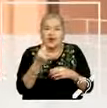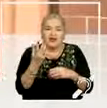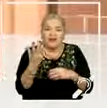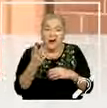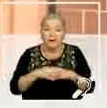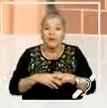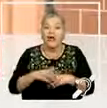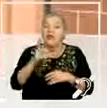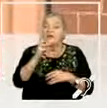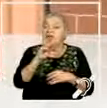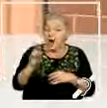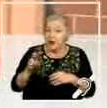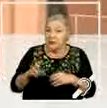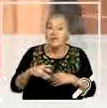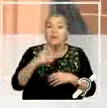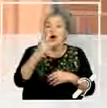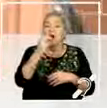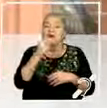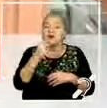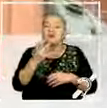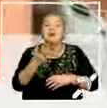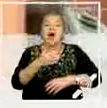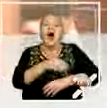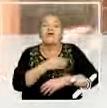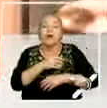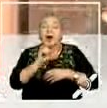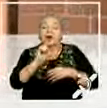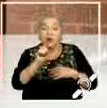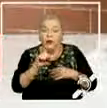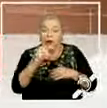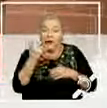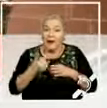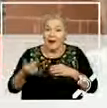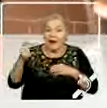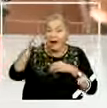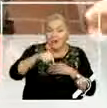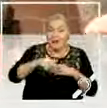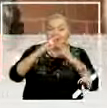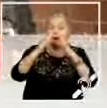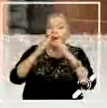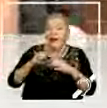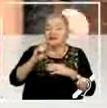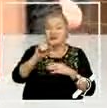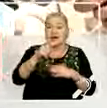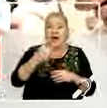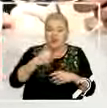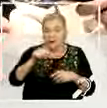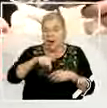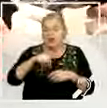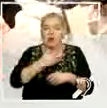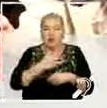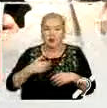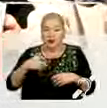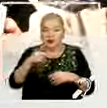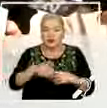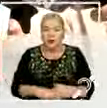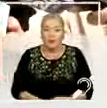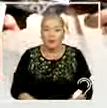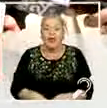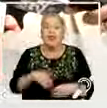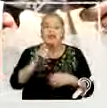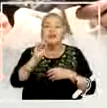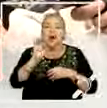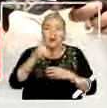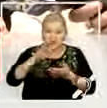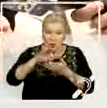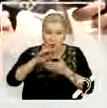A făcut însă declarații avocatul său, care a venit la locuința din București. Dan Diaconescu în